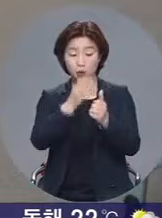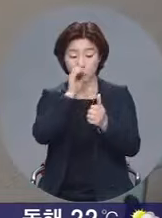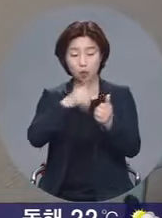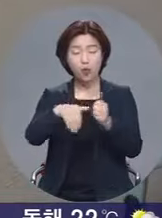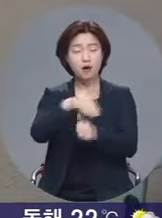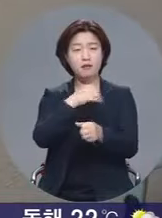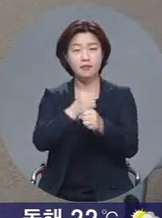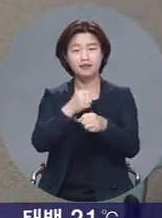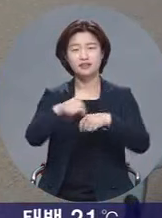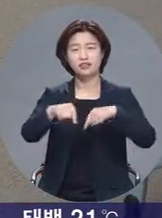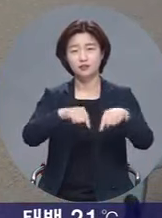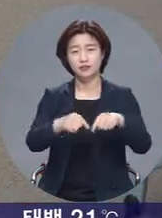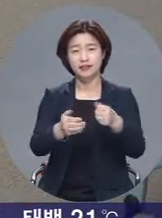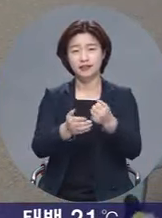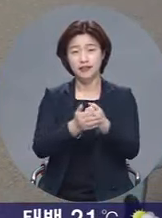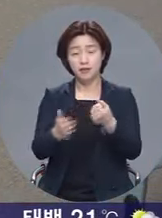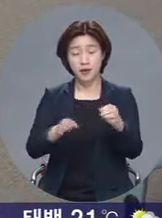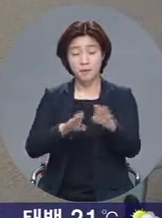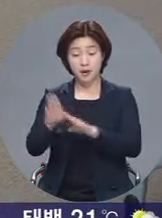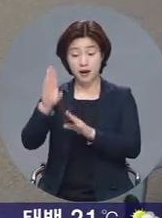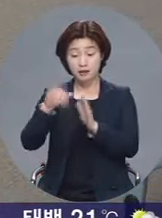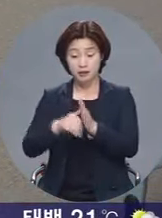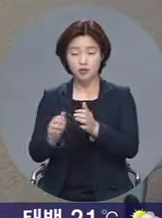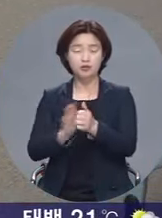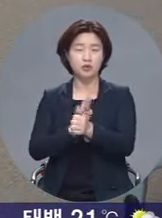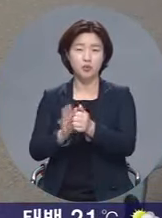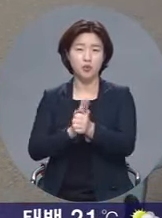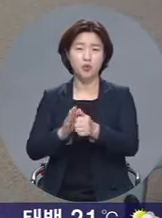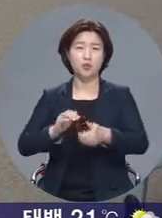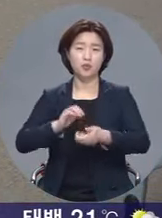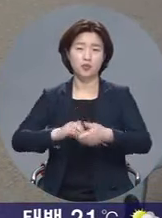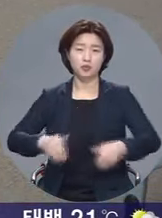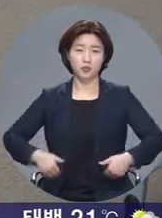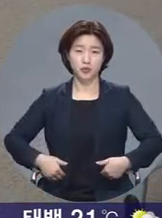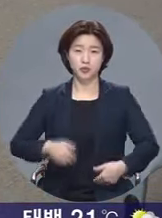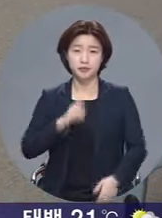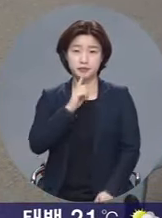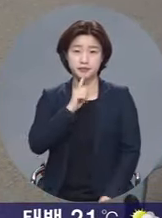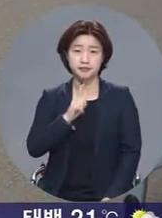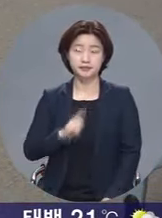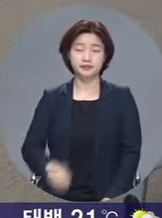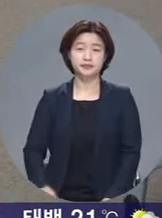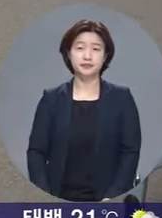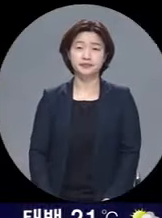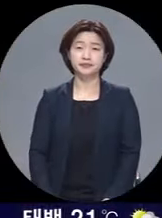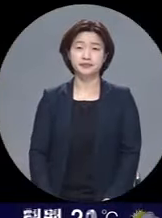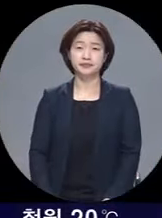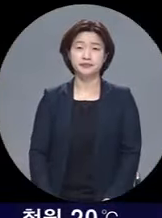돌봄 공백이 생기지 않도록 정책 개선을 요구하고 있습니다. MBC 뉴스 김도균입니다.